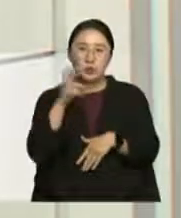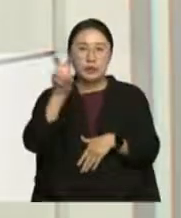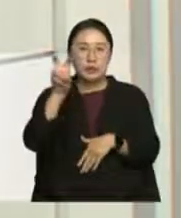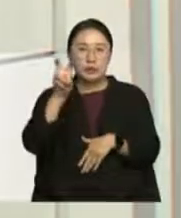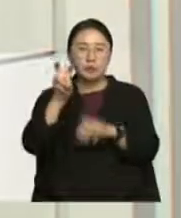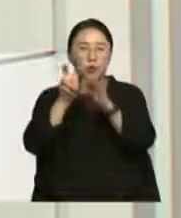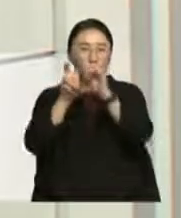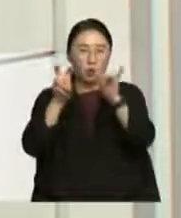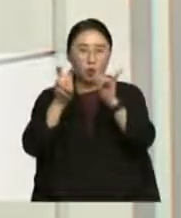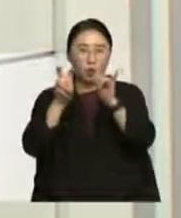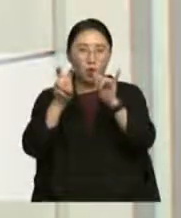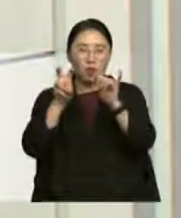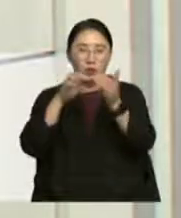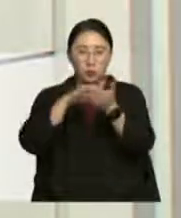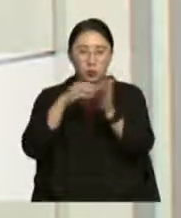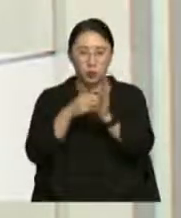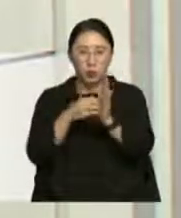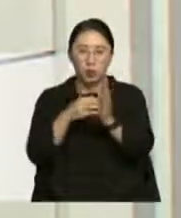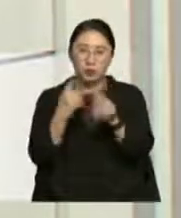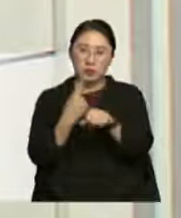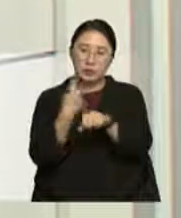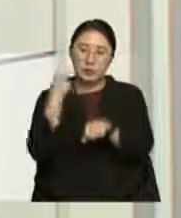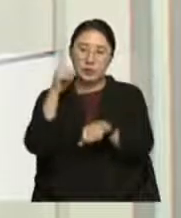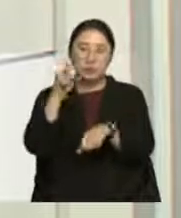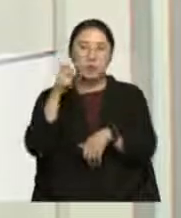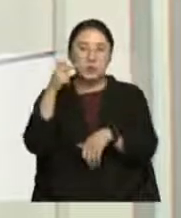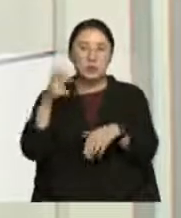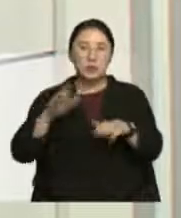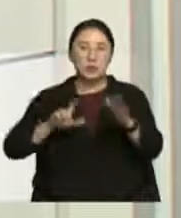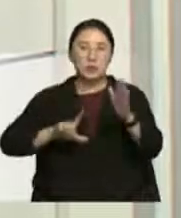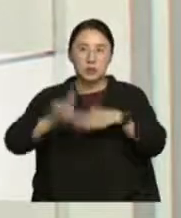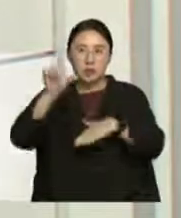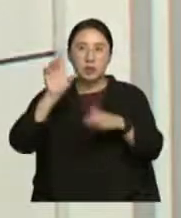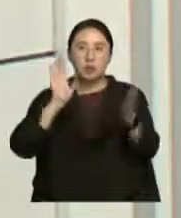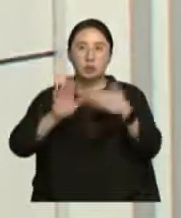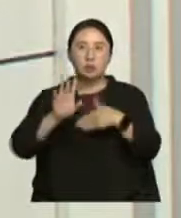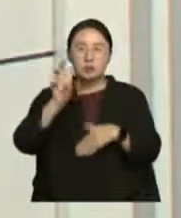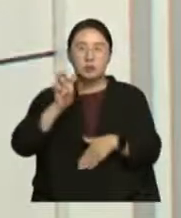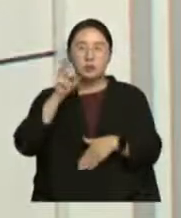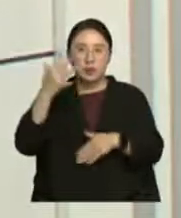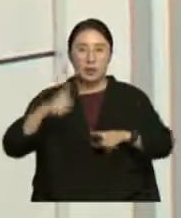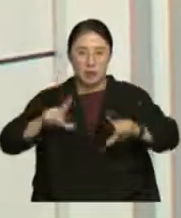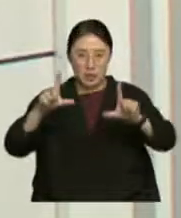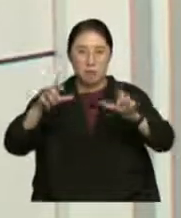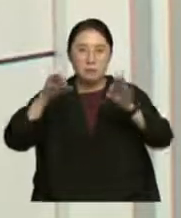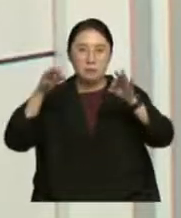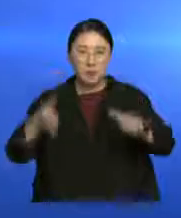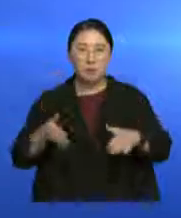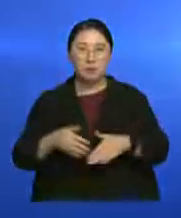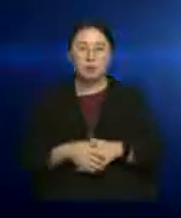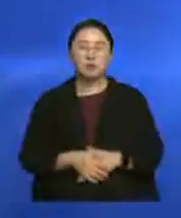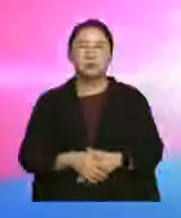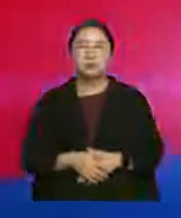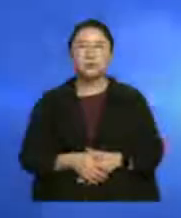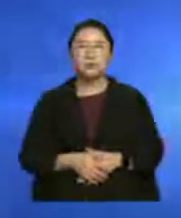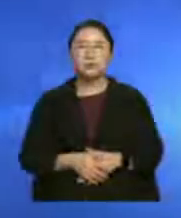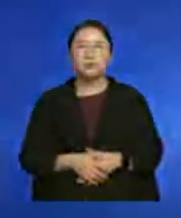있습니다 광복절 전인 지난 12일 이후 38일 만입니다 보도에 박용 기자 입니다